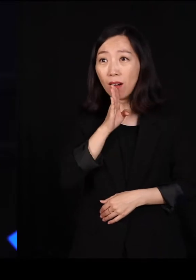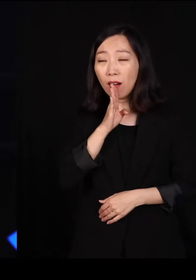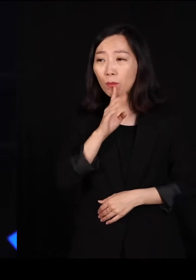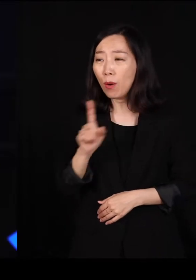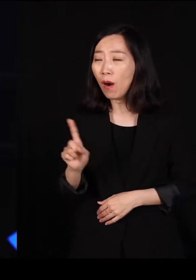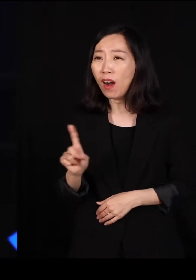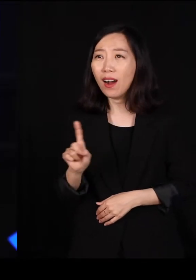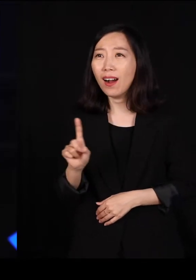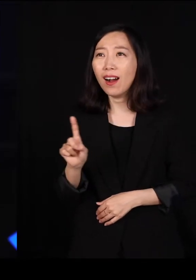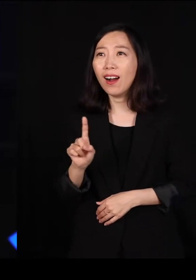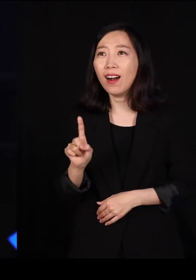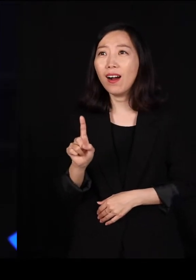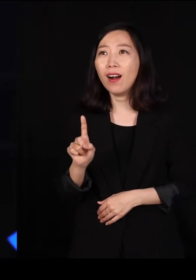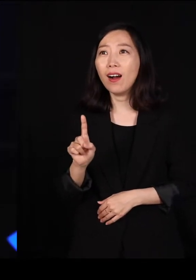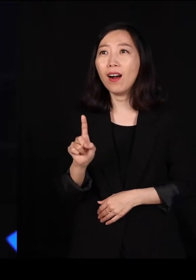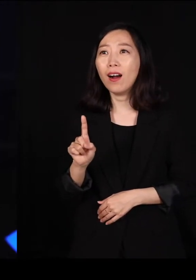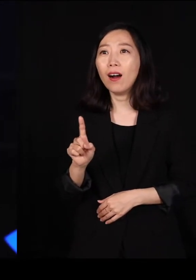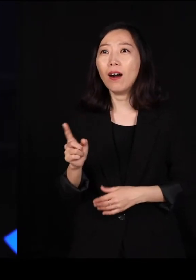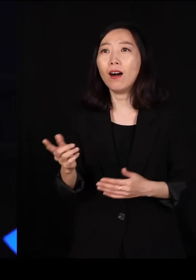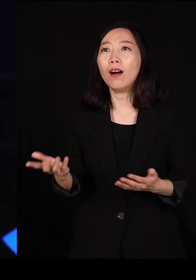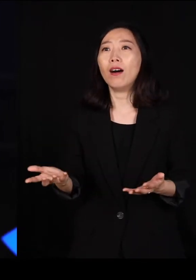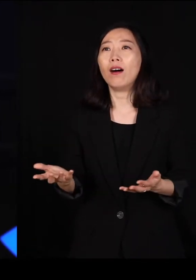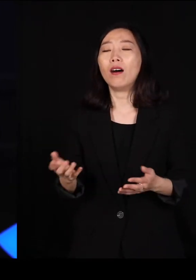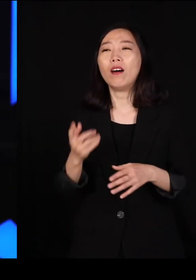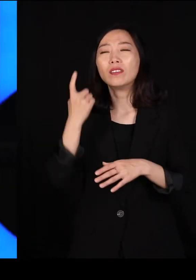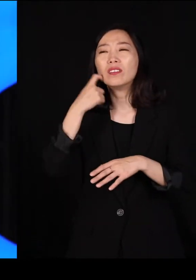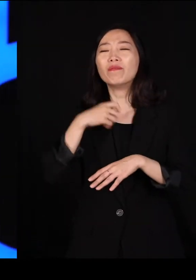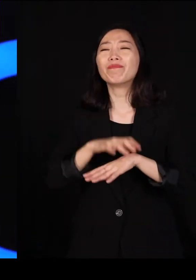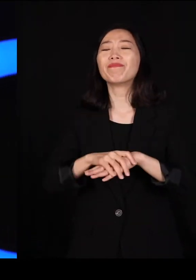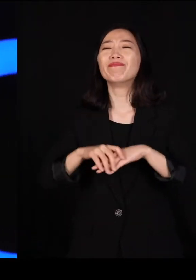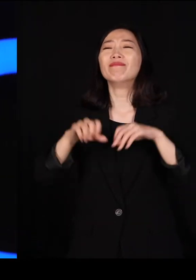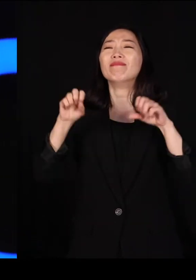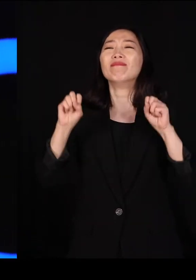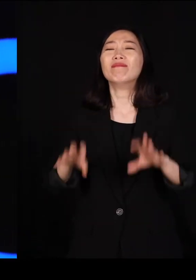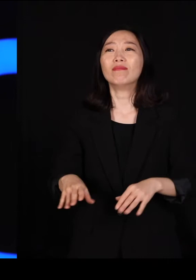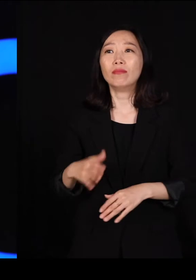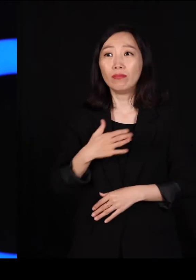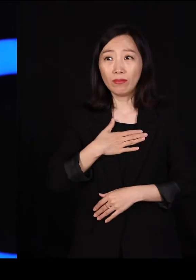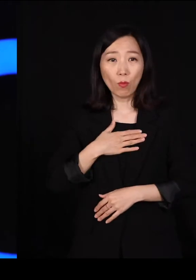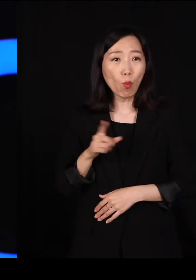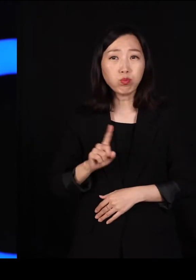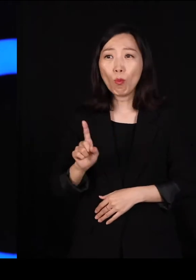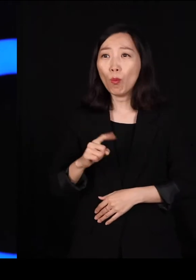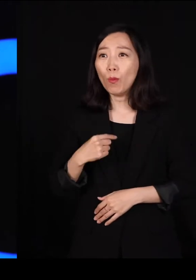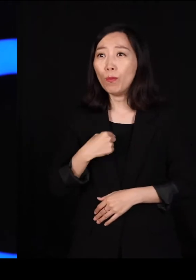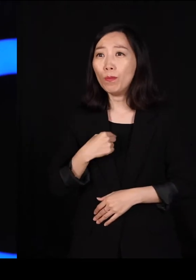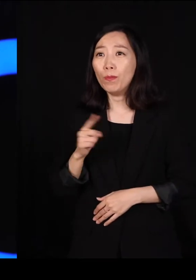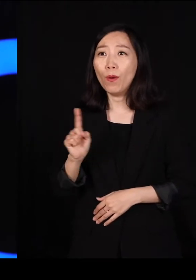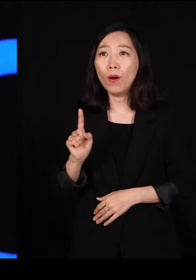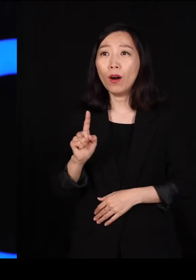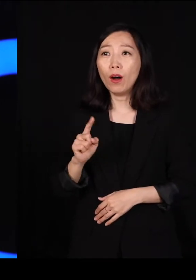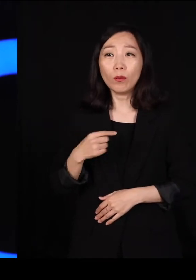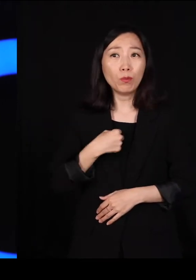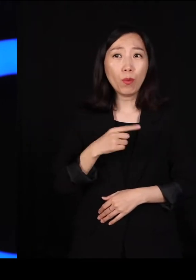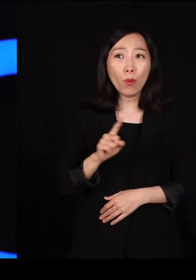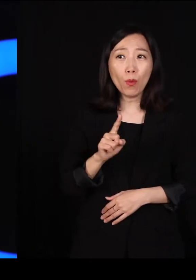뭐지? 되게 허무하게 느껴져요. 내가 어디 가 있지? 뭐지